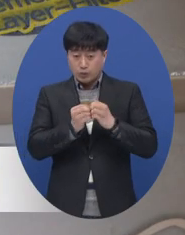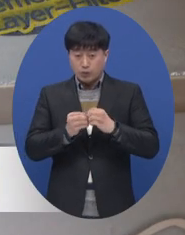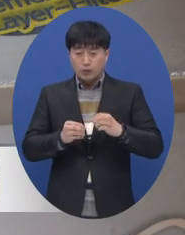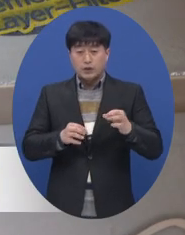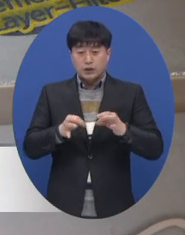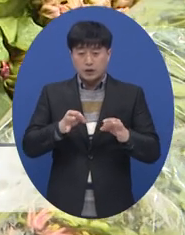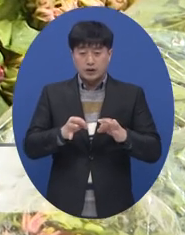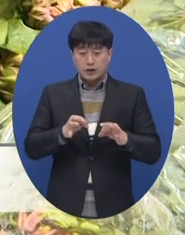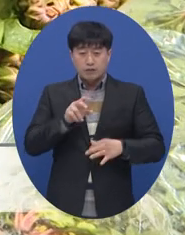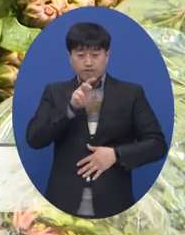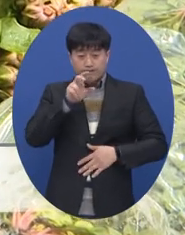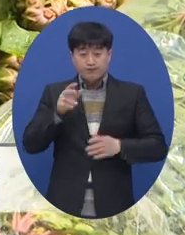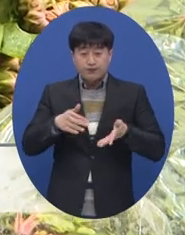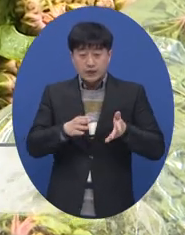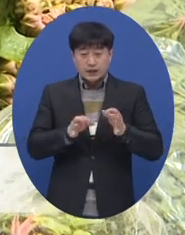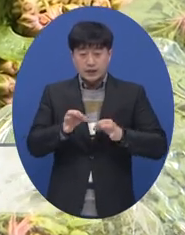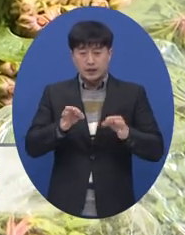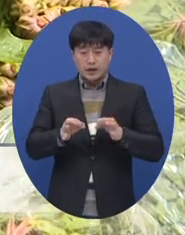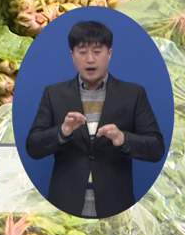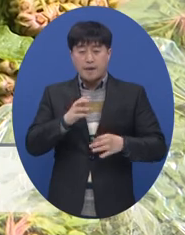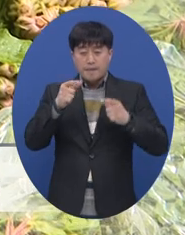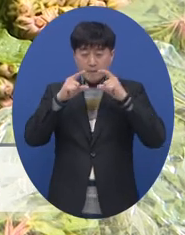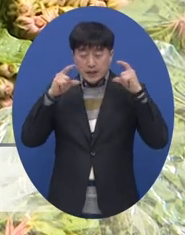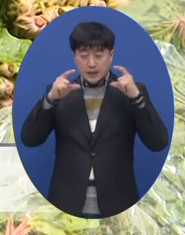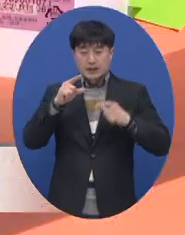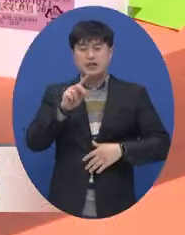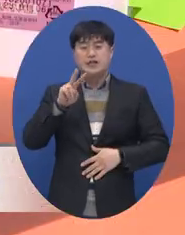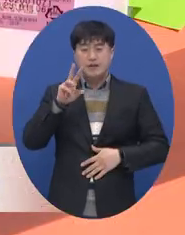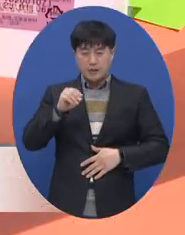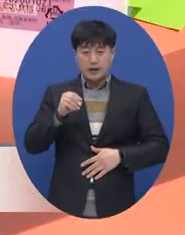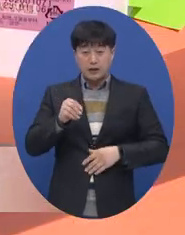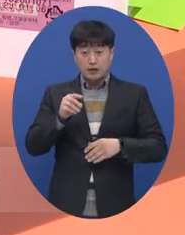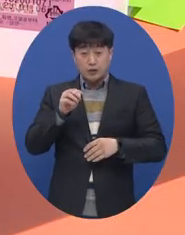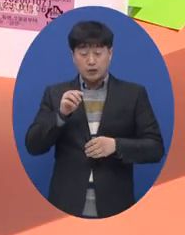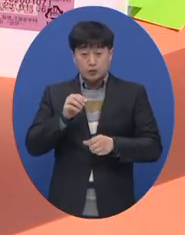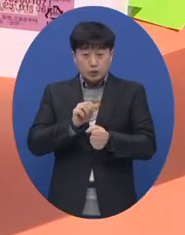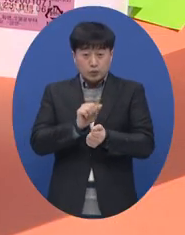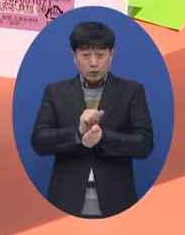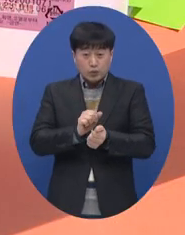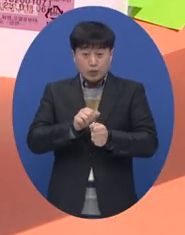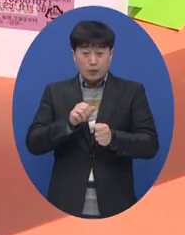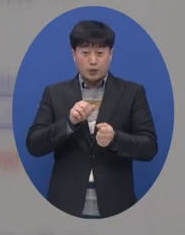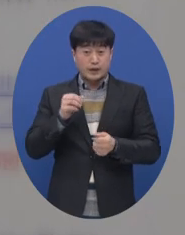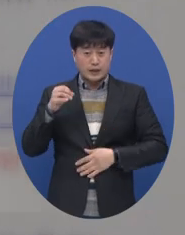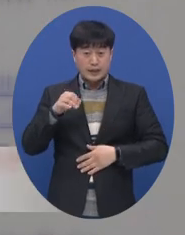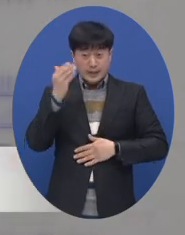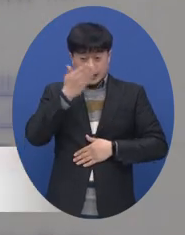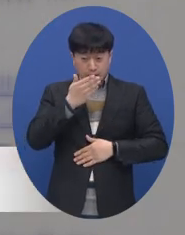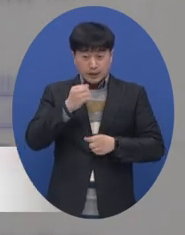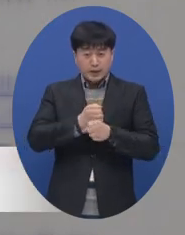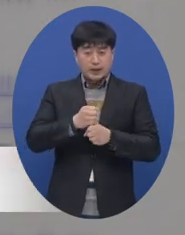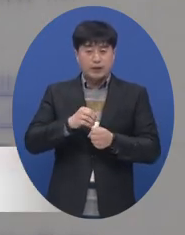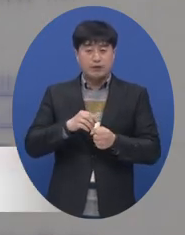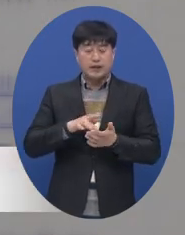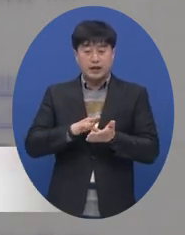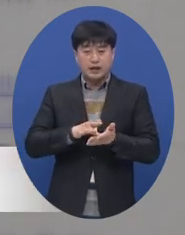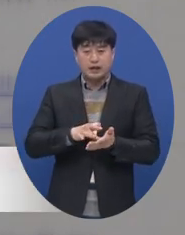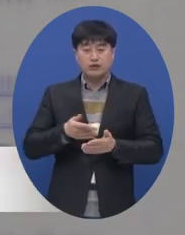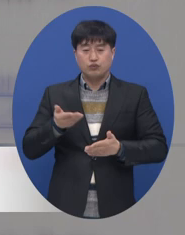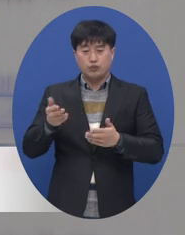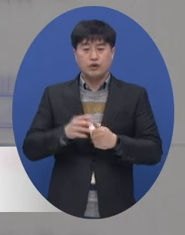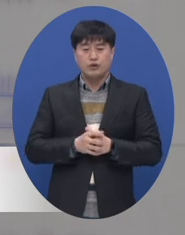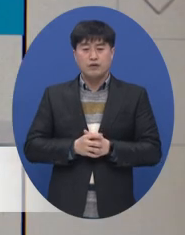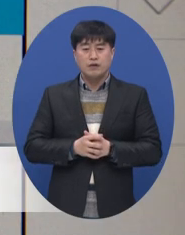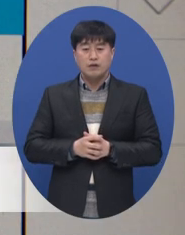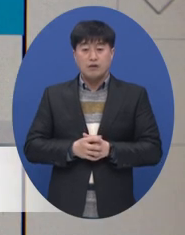전통시장과 골목상권 의 마스크 2만개 와 손세정제 만개를 지원합니다 마스크 등 가격 급등으로